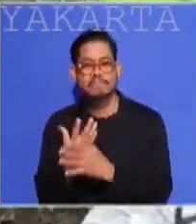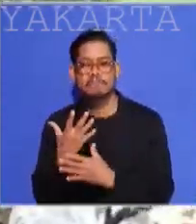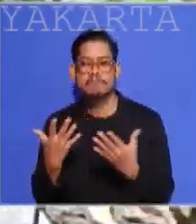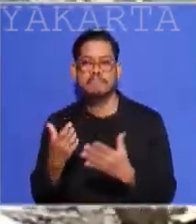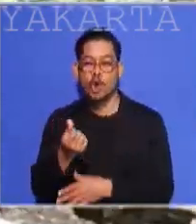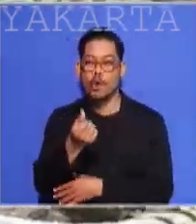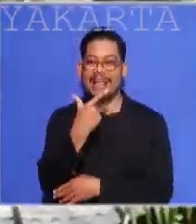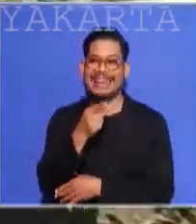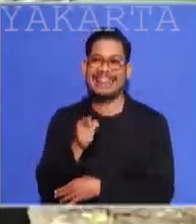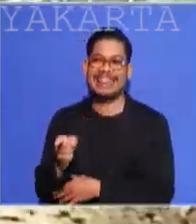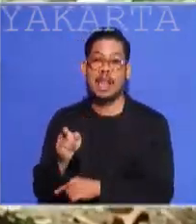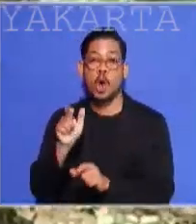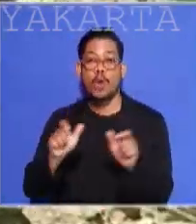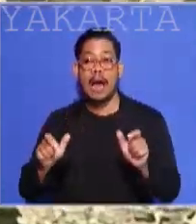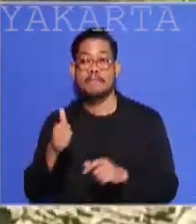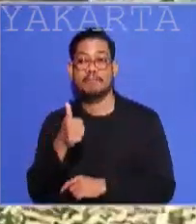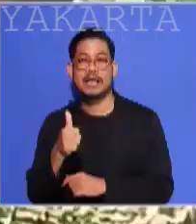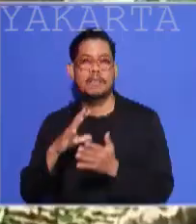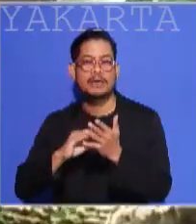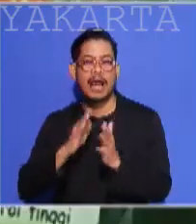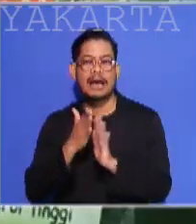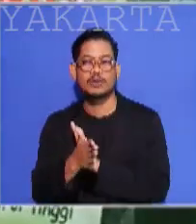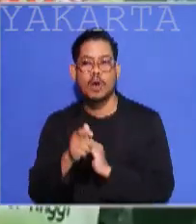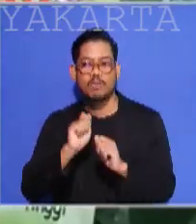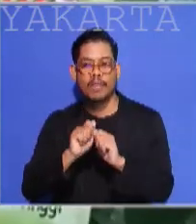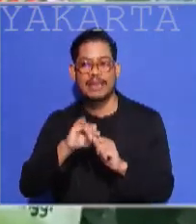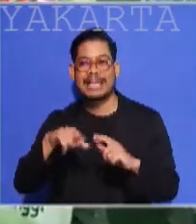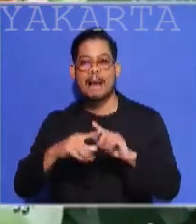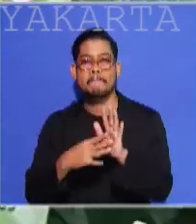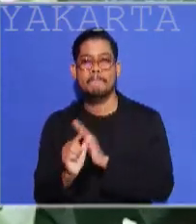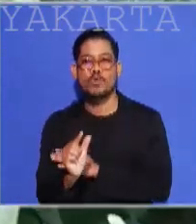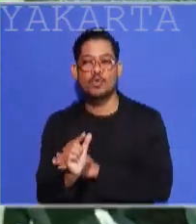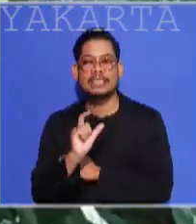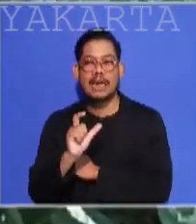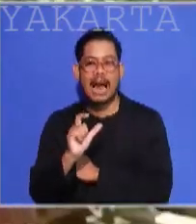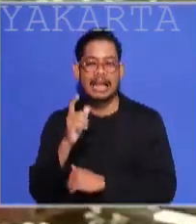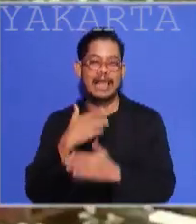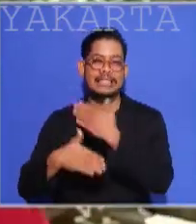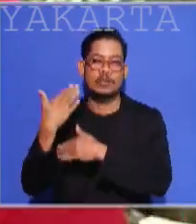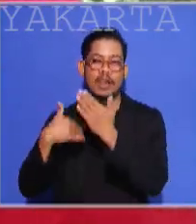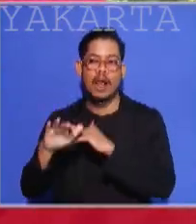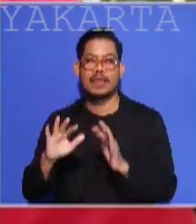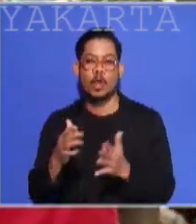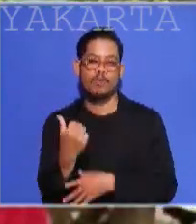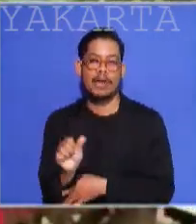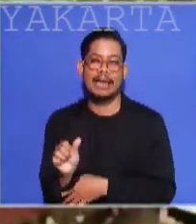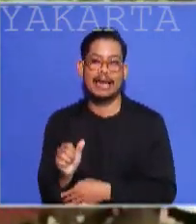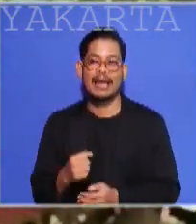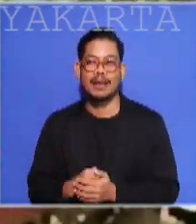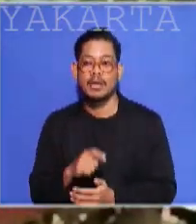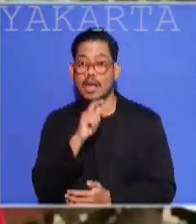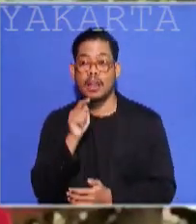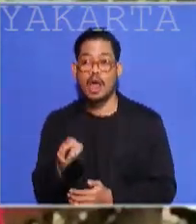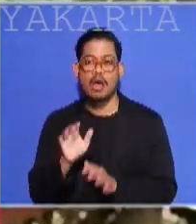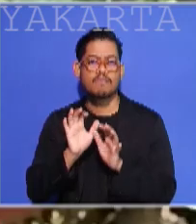sini pengunjung juga bisa belajar langsung meracik jamu, baik secara tradisional maupun modern. Ternyata banyak tanaman sekitar rumah